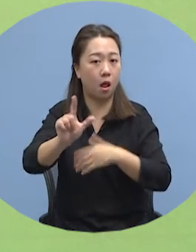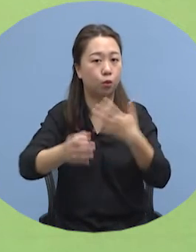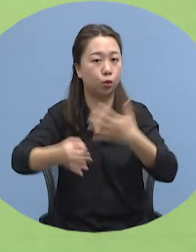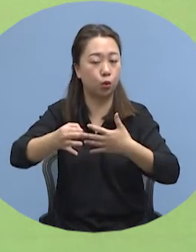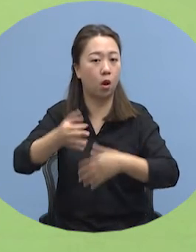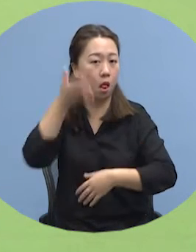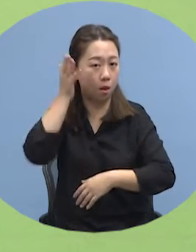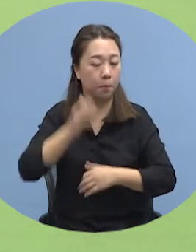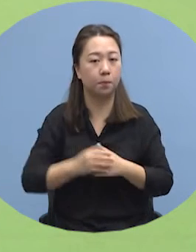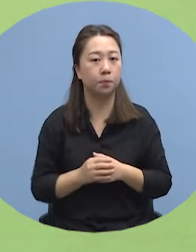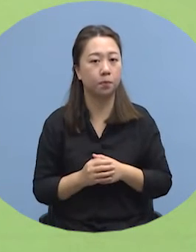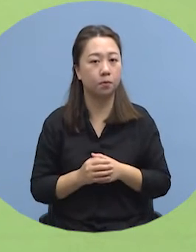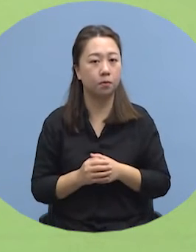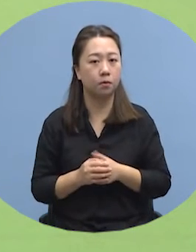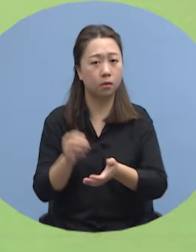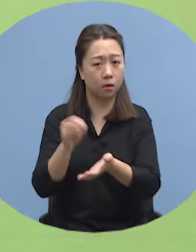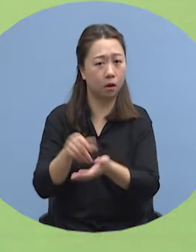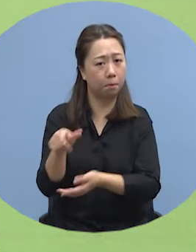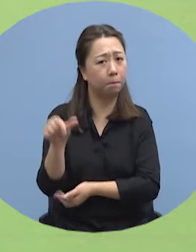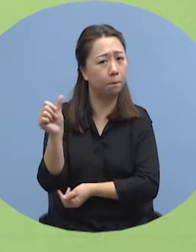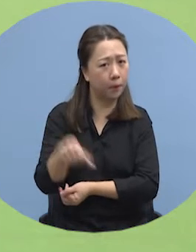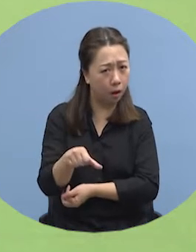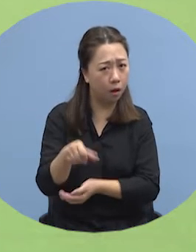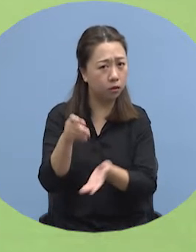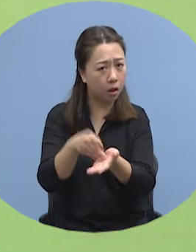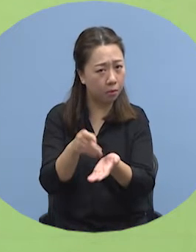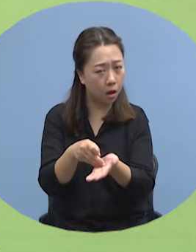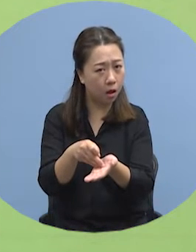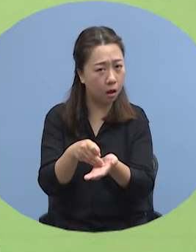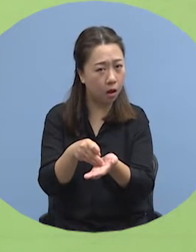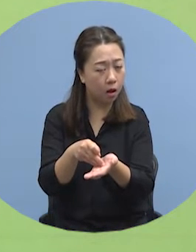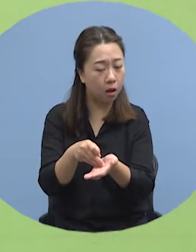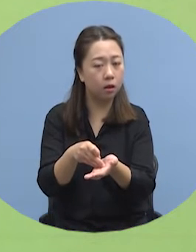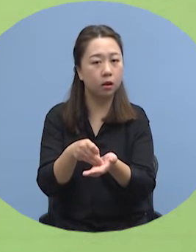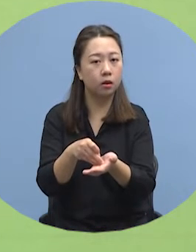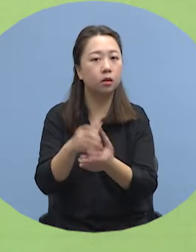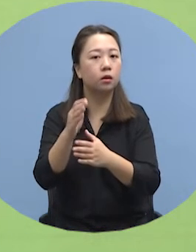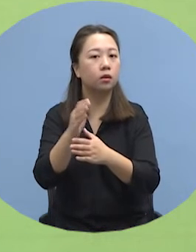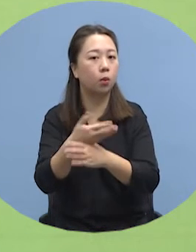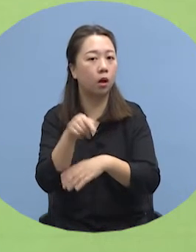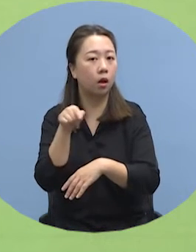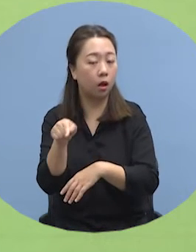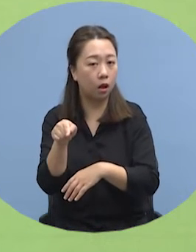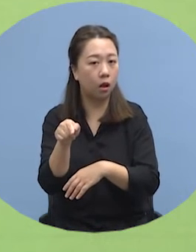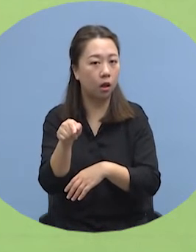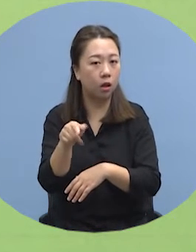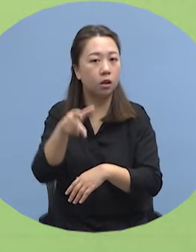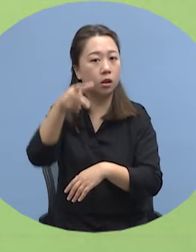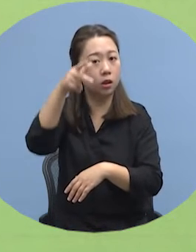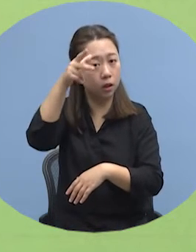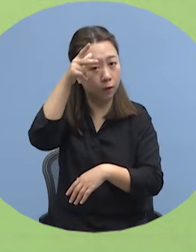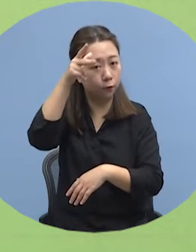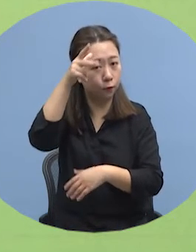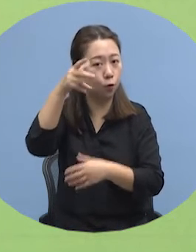生。裁定他資格無效的原因是因為他受雇於政府部